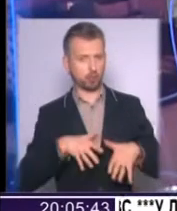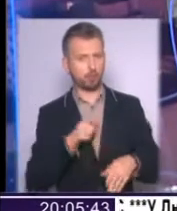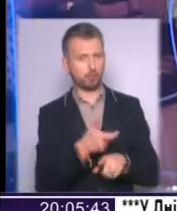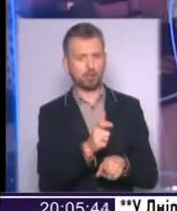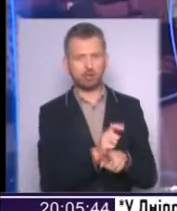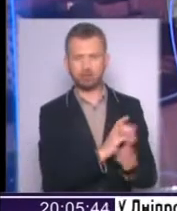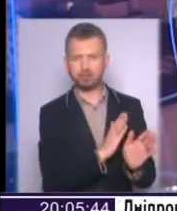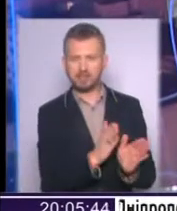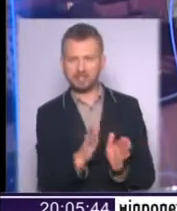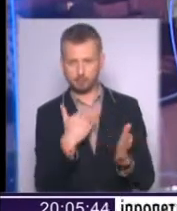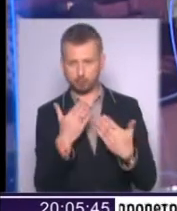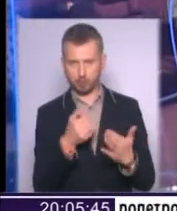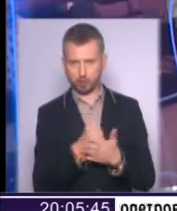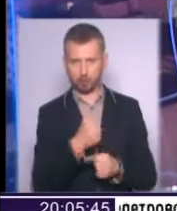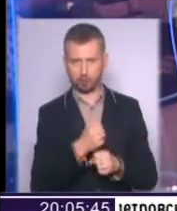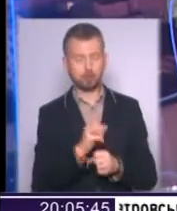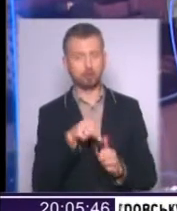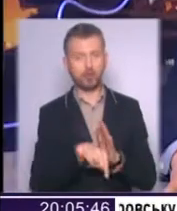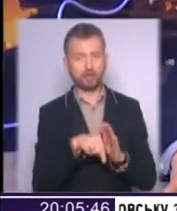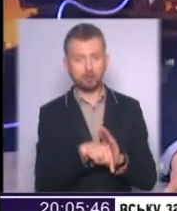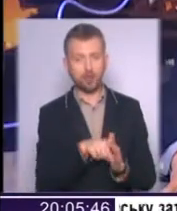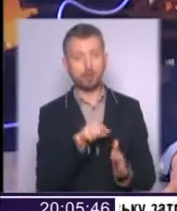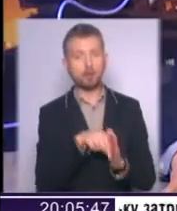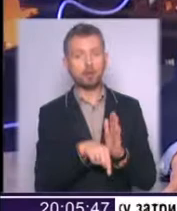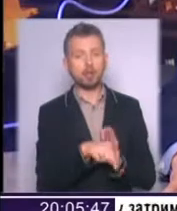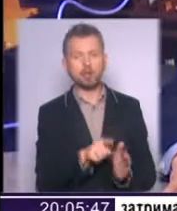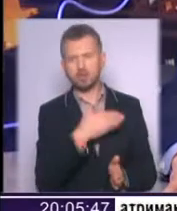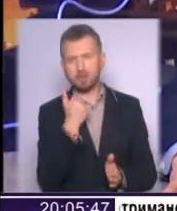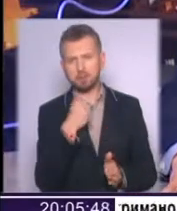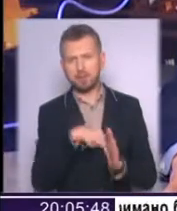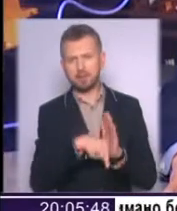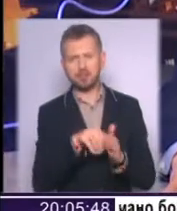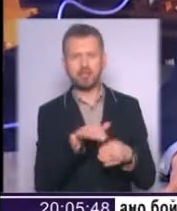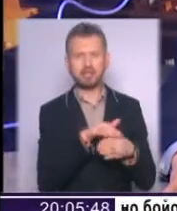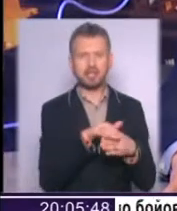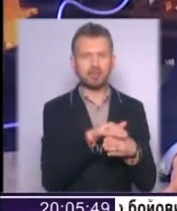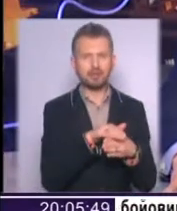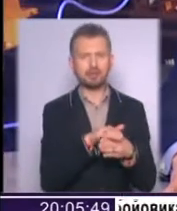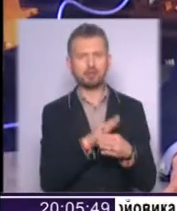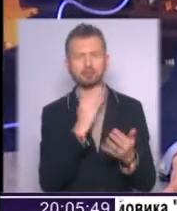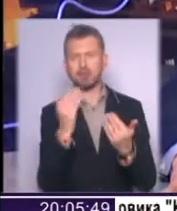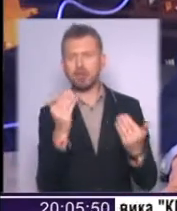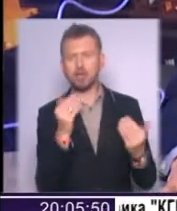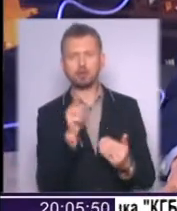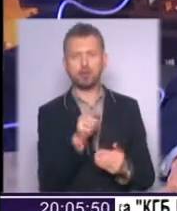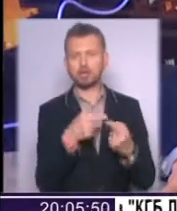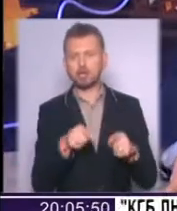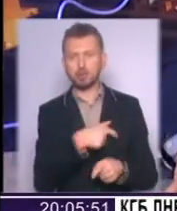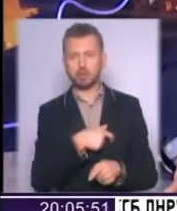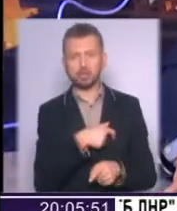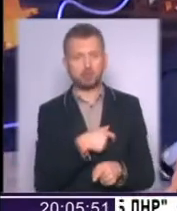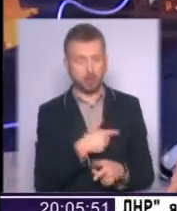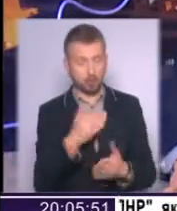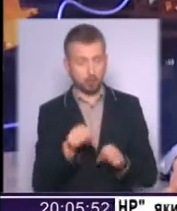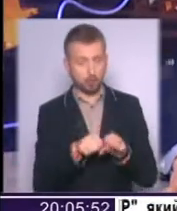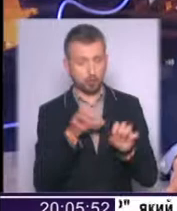і системно підходять до роботи. Що це означає? Це означає, що немає значення прізвища і належність того чи іншого депутата, якщо він порушив закон, до тієї чи